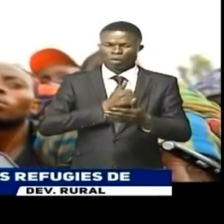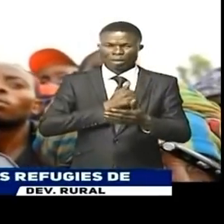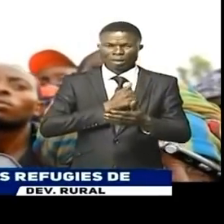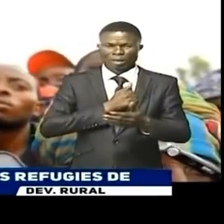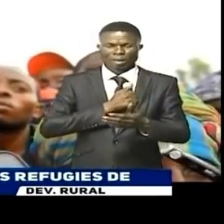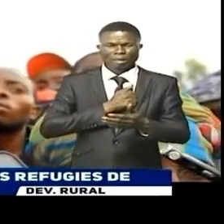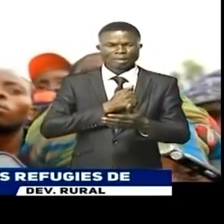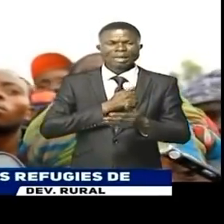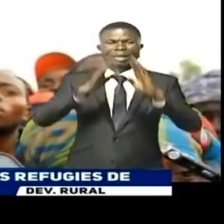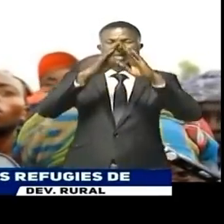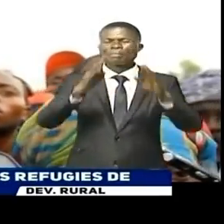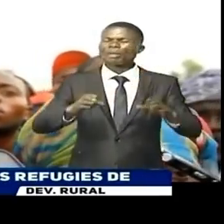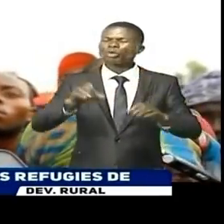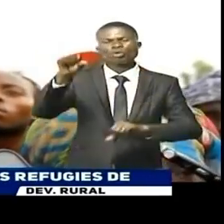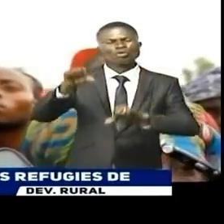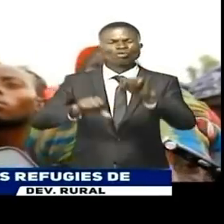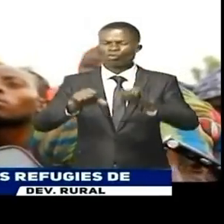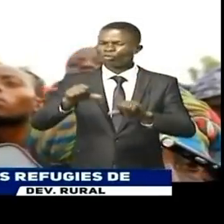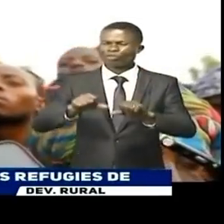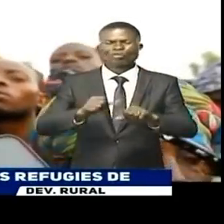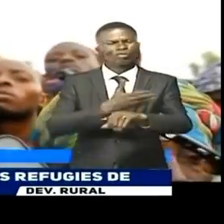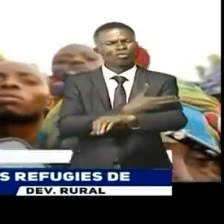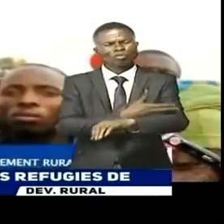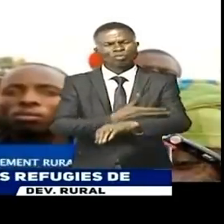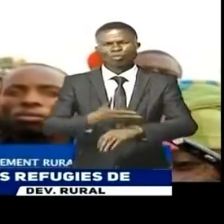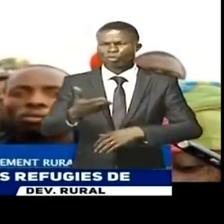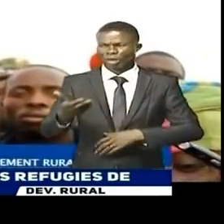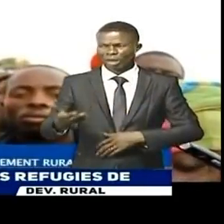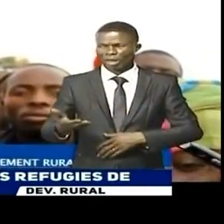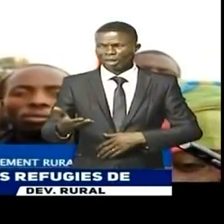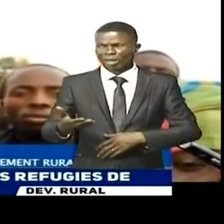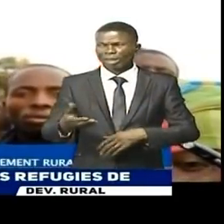abris sont des habits des focus